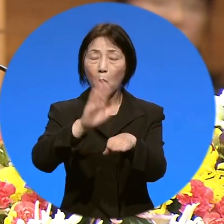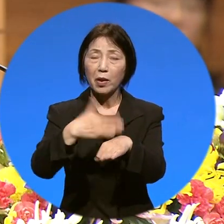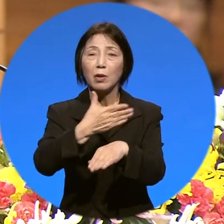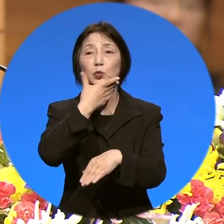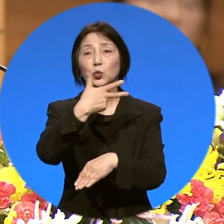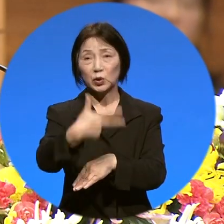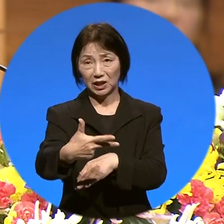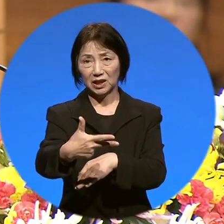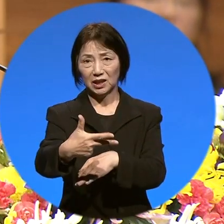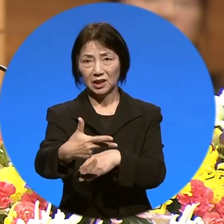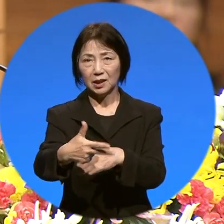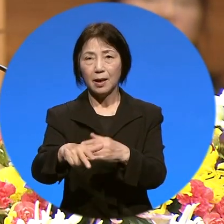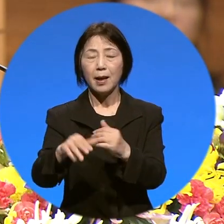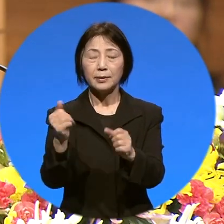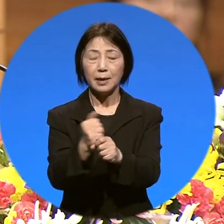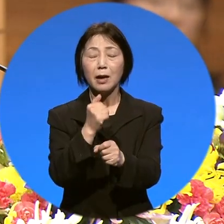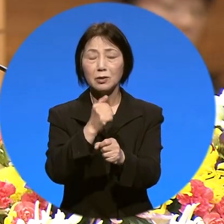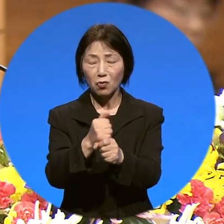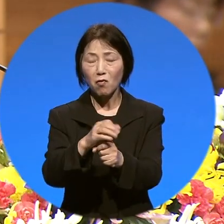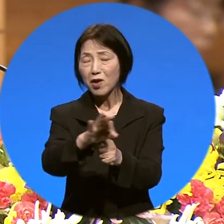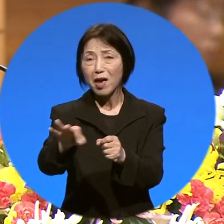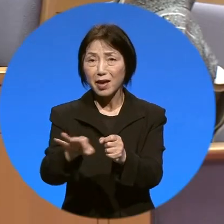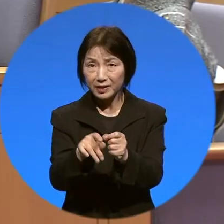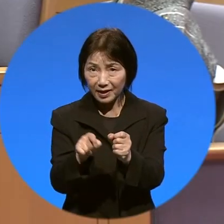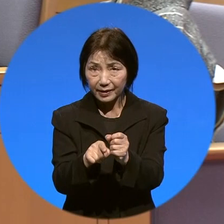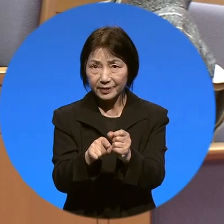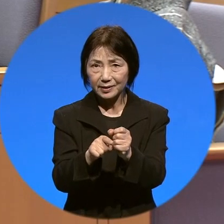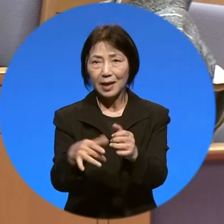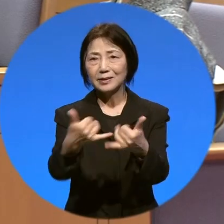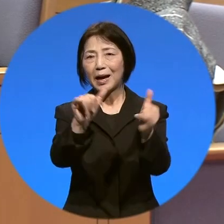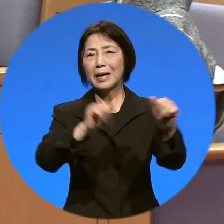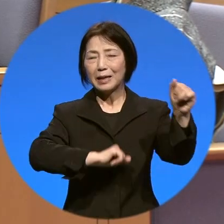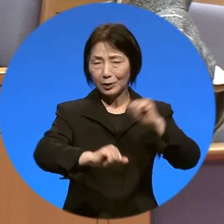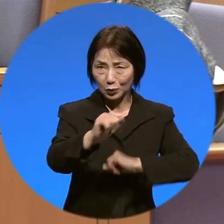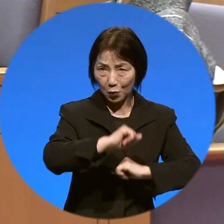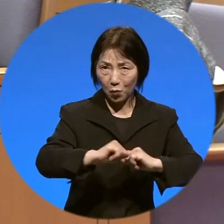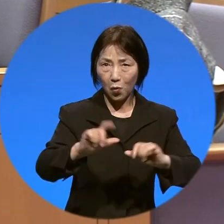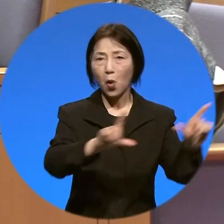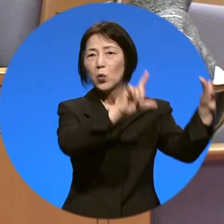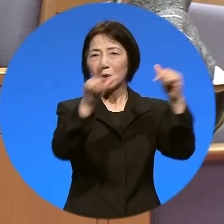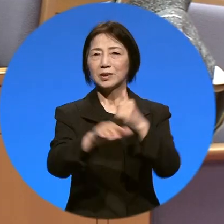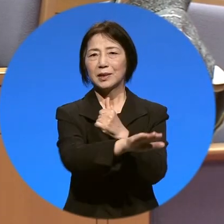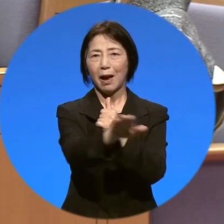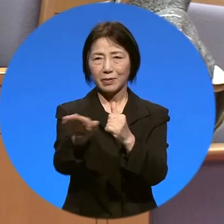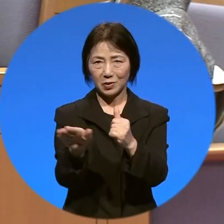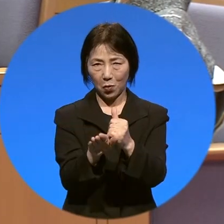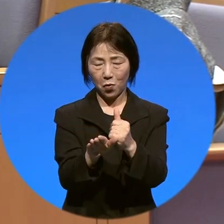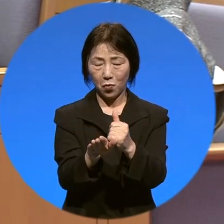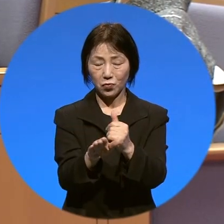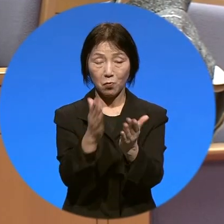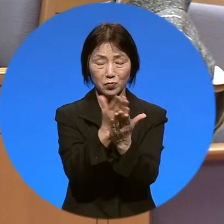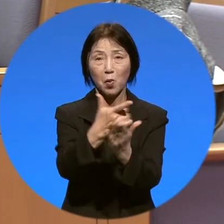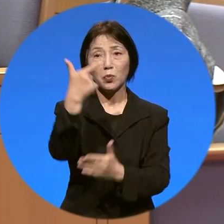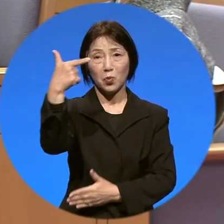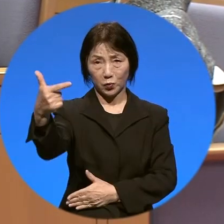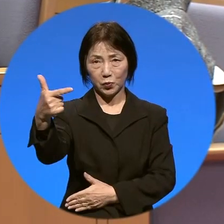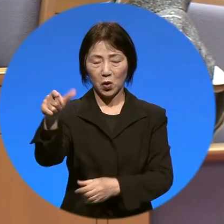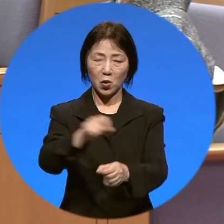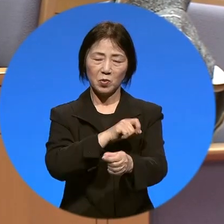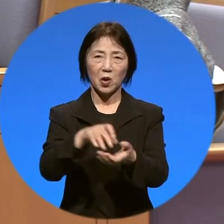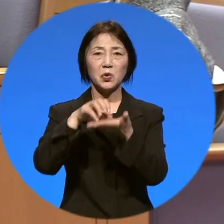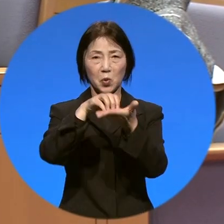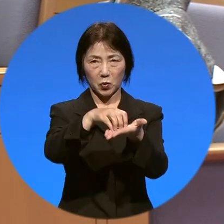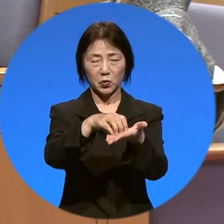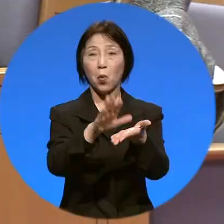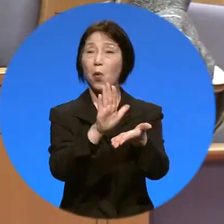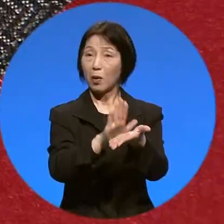祉、産業経済、社会活動、暮らし・環境の6部門と特別表彰